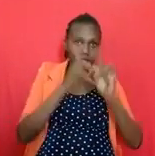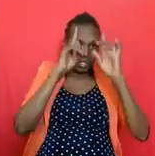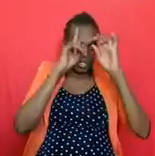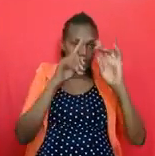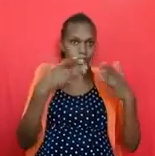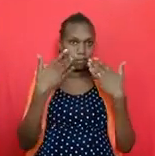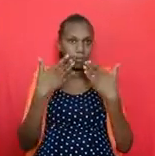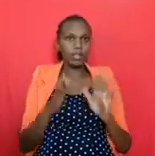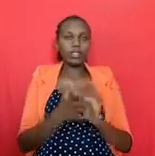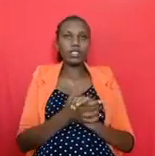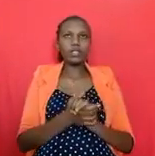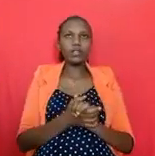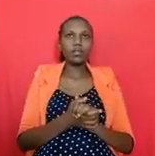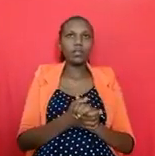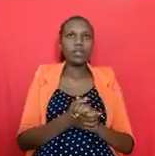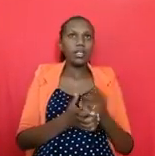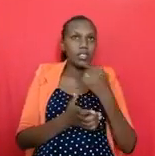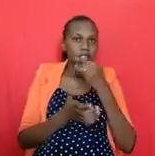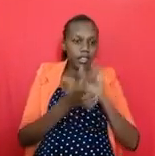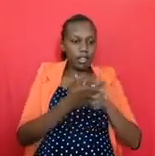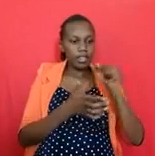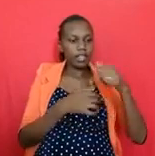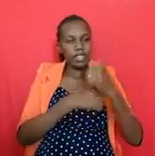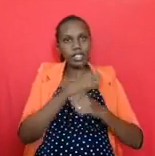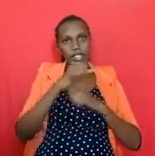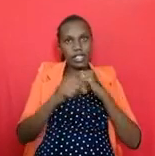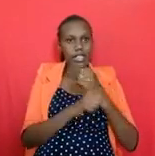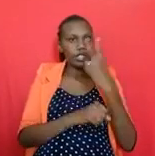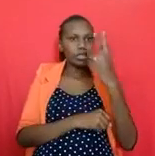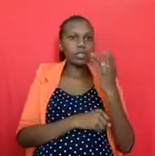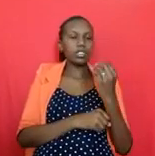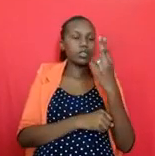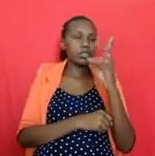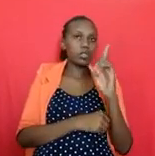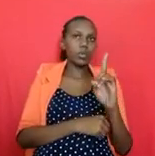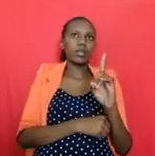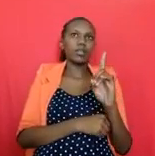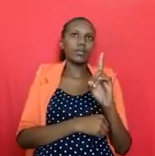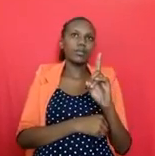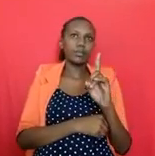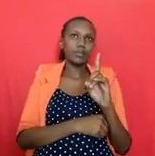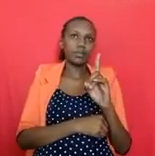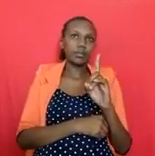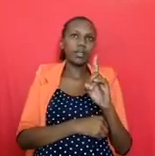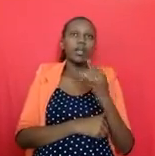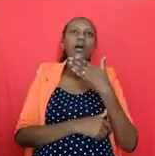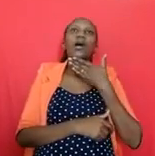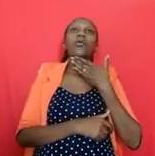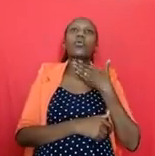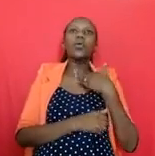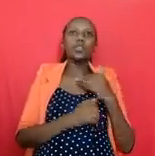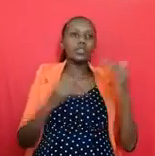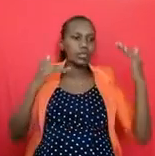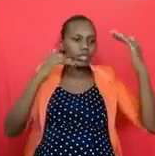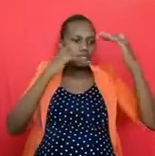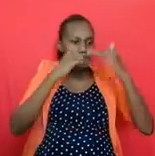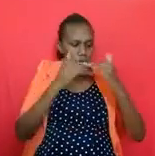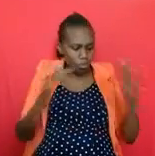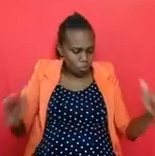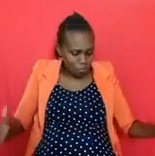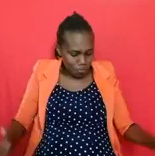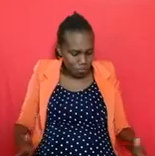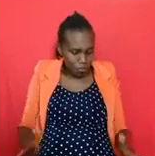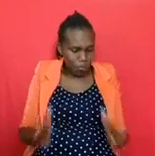matua makauga mwaka uyu wa 2021 ni ngwenda kunyihia uritu kiro iria